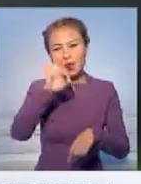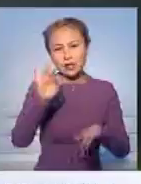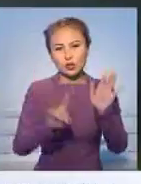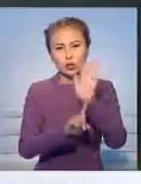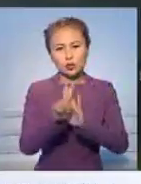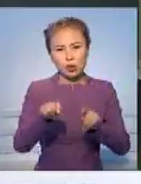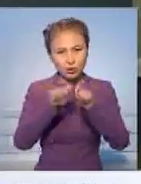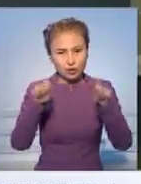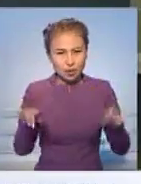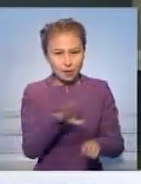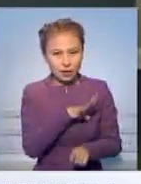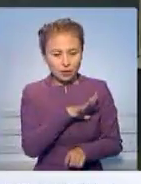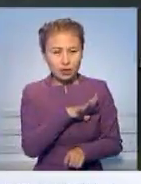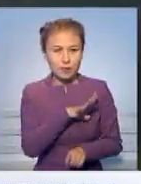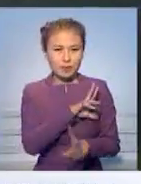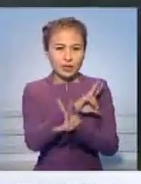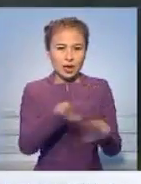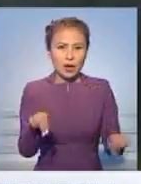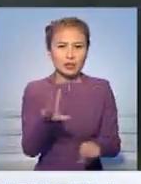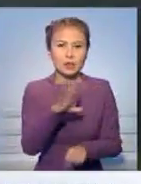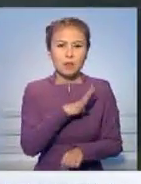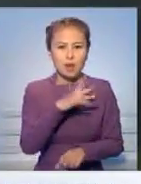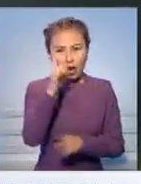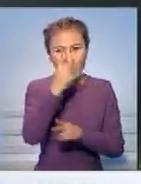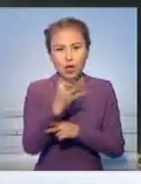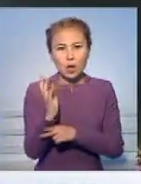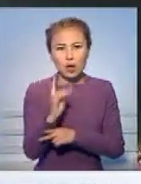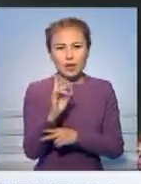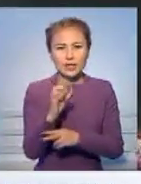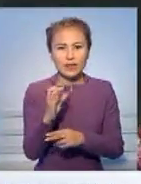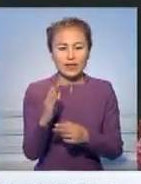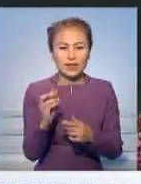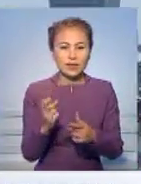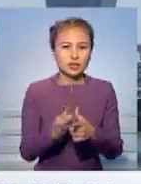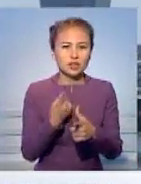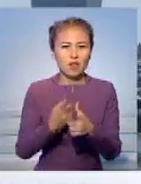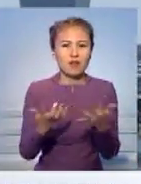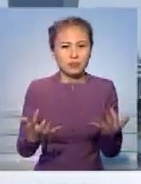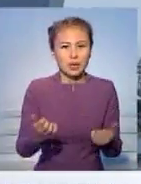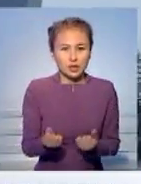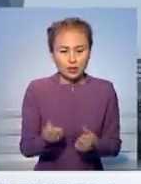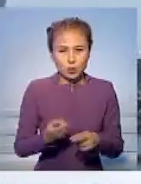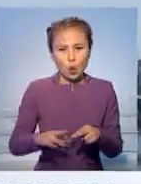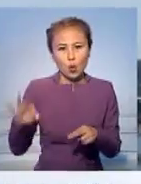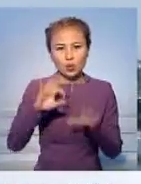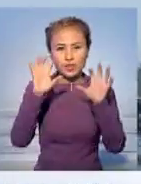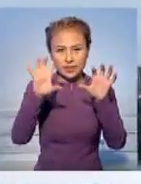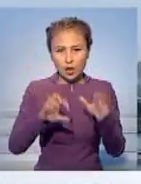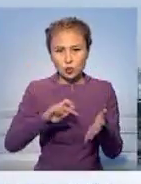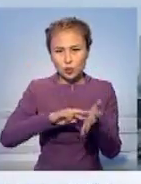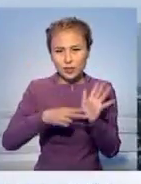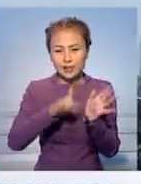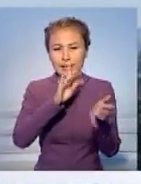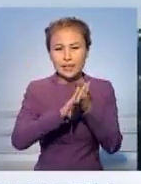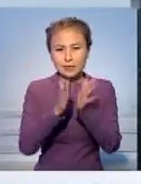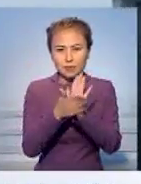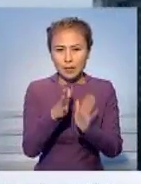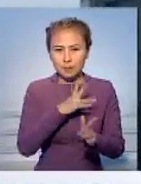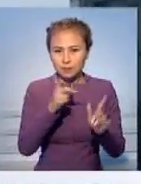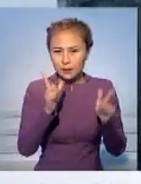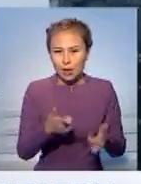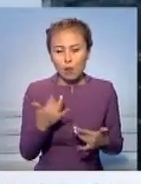сауда-саттық аймағын құруды ұсынады. Ал патшайымы Елизавета II парламент қабылдаған Еуропа одағынан шығу туралы заң жобасына